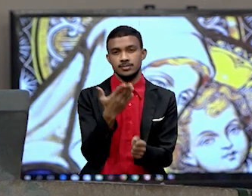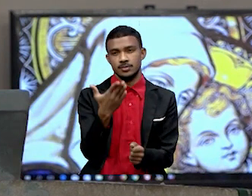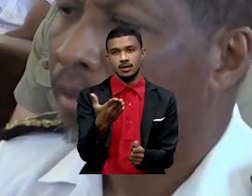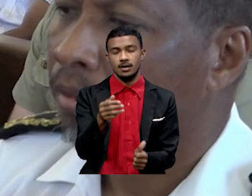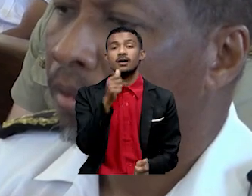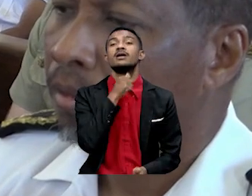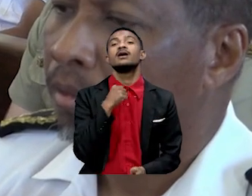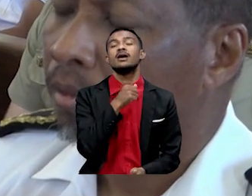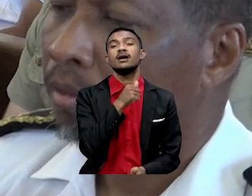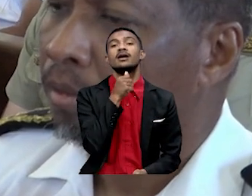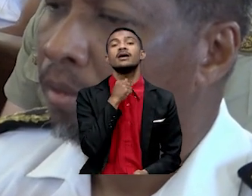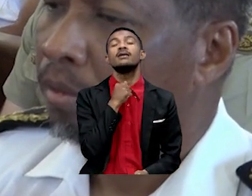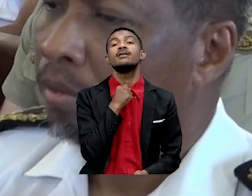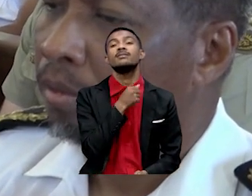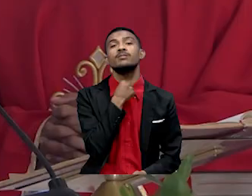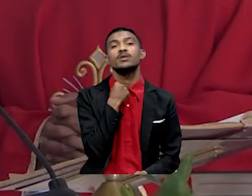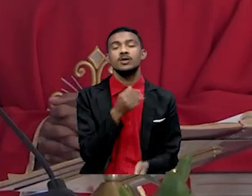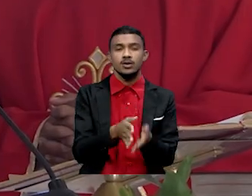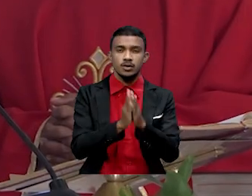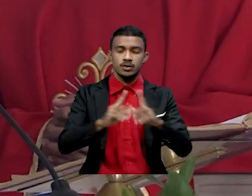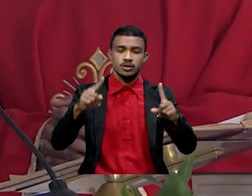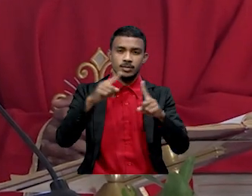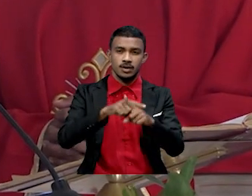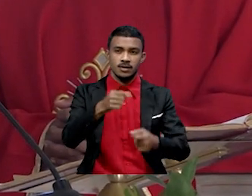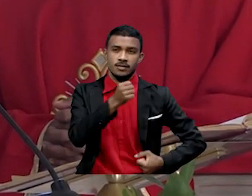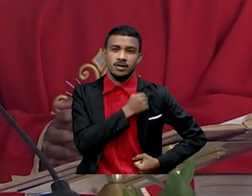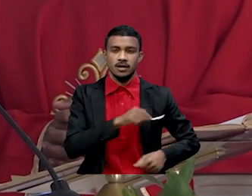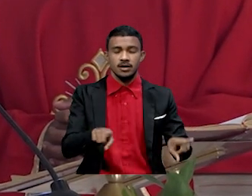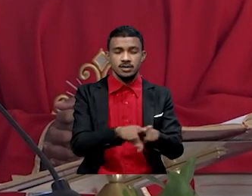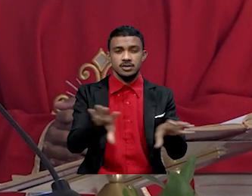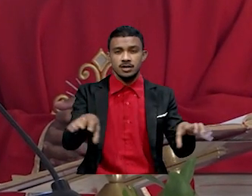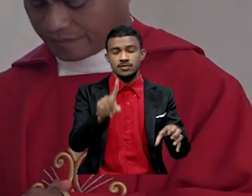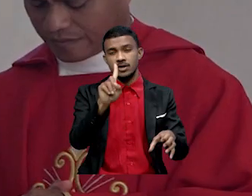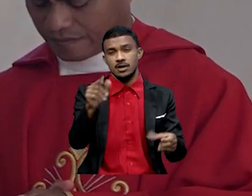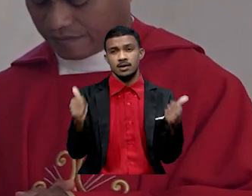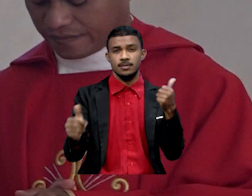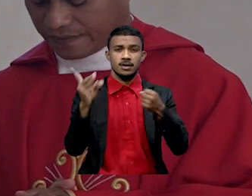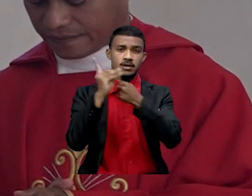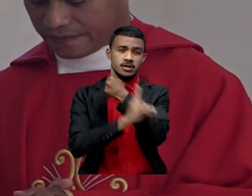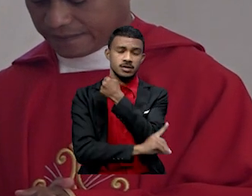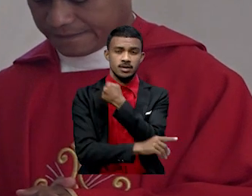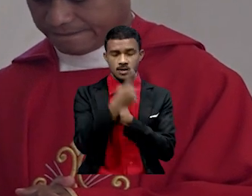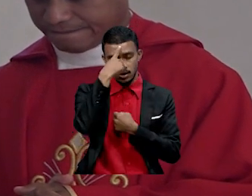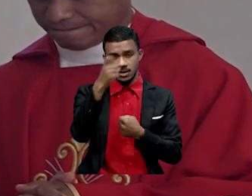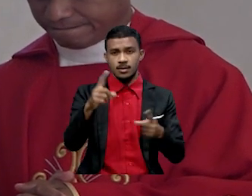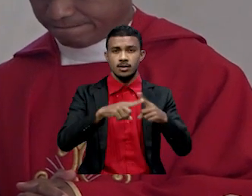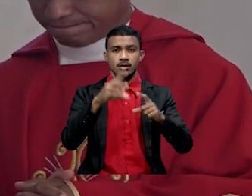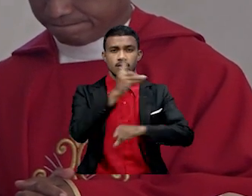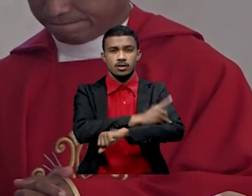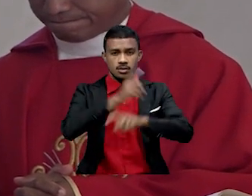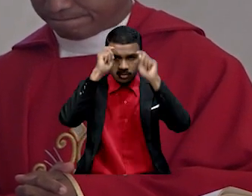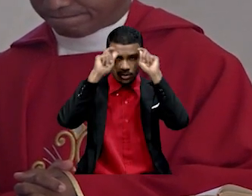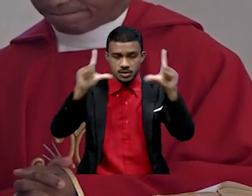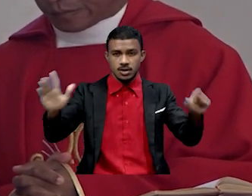Amu juvito mos husuba FFDTL atu sai instituisau ida nebe disiplina tamba ohin loron Timor Leste na